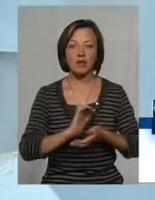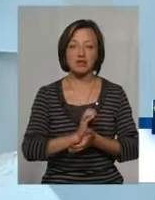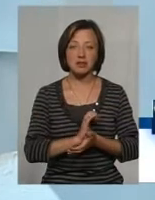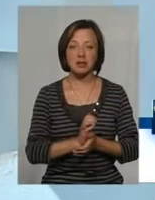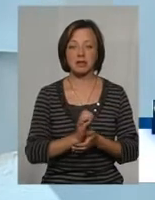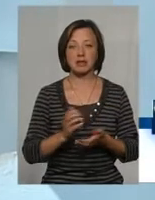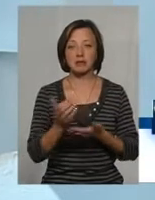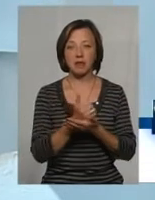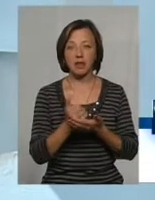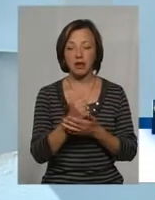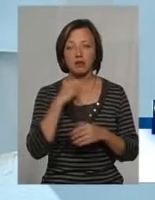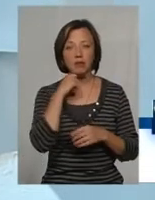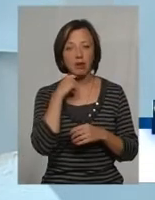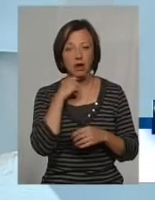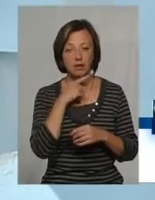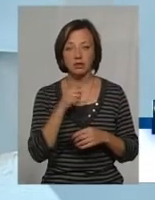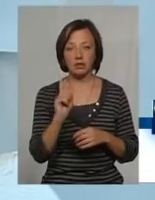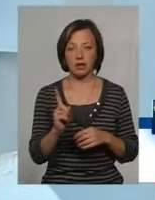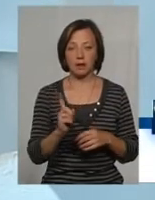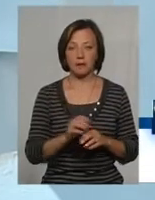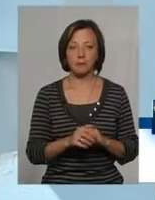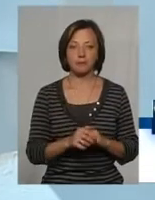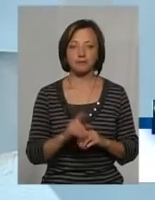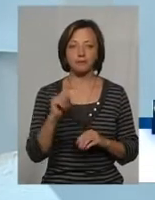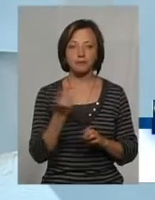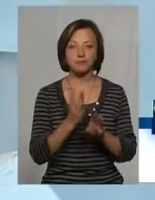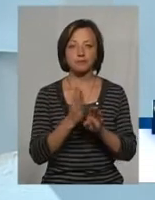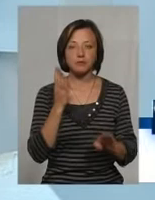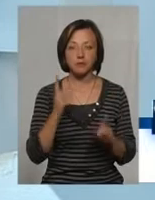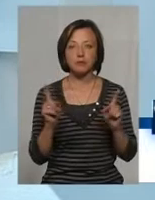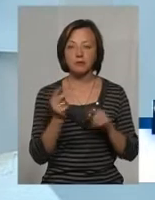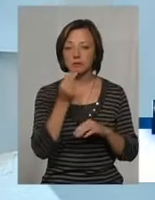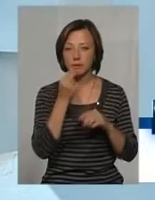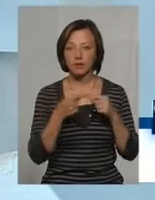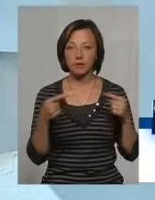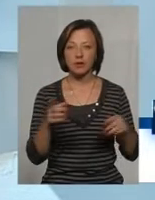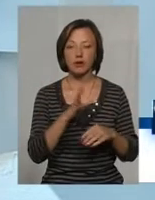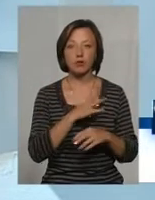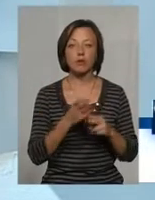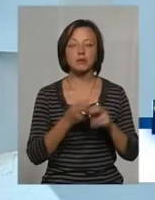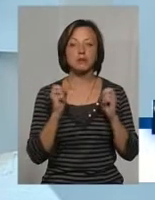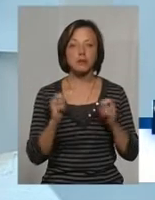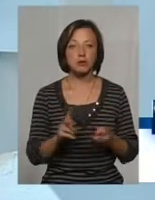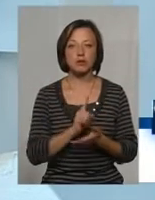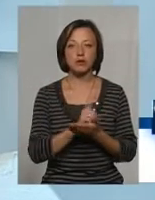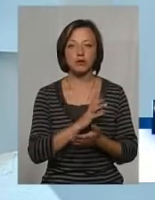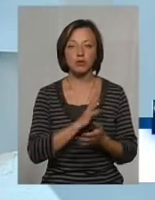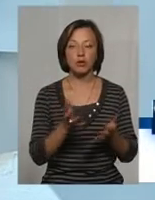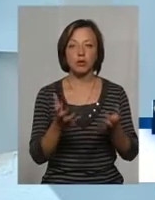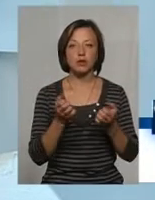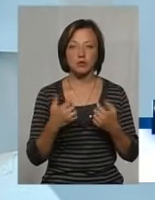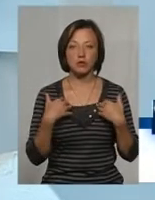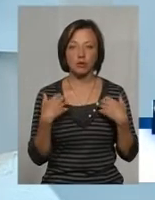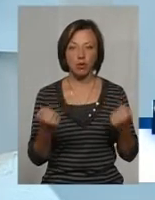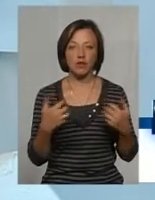сметани, м'яса, м'ясопродуктів. Адже в першу чергу для того, щоб харчовий продукт був безпечним, він повинен бути отриманий від